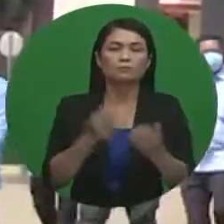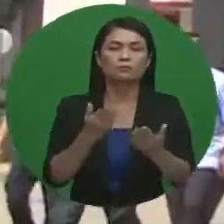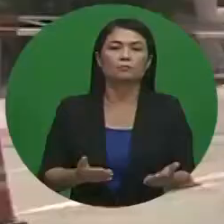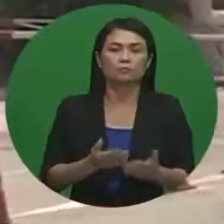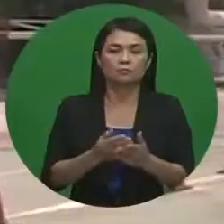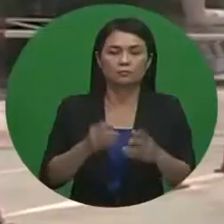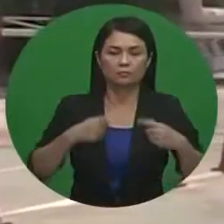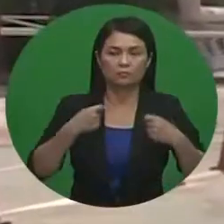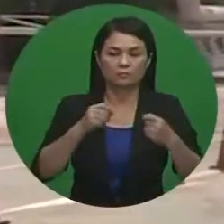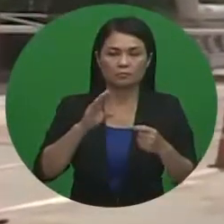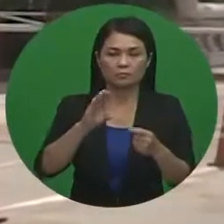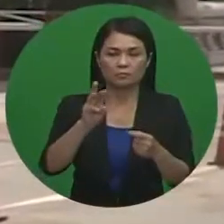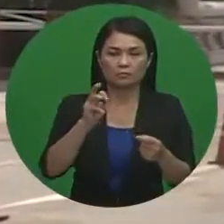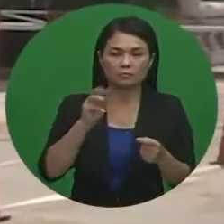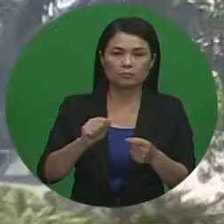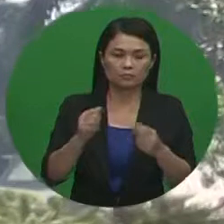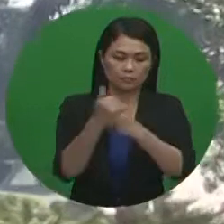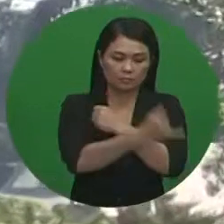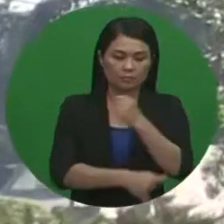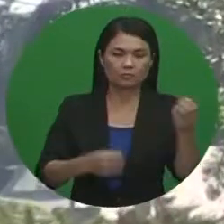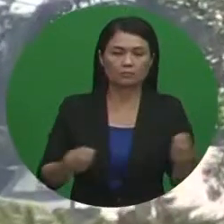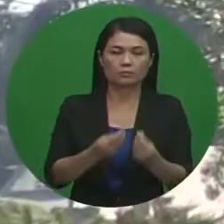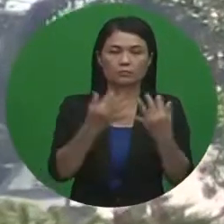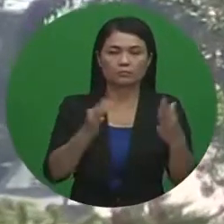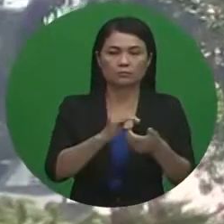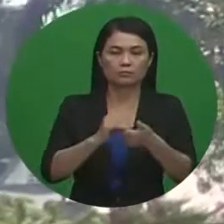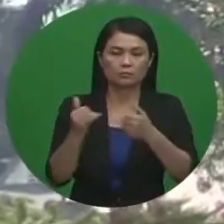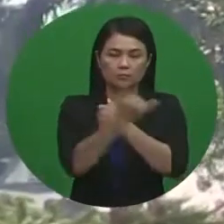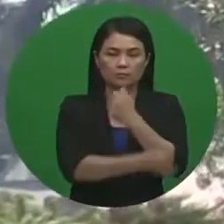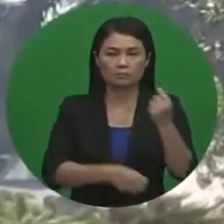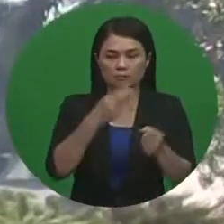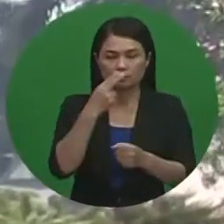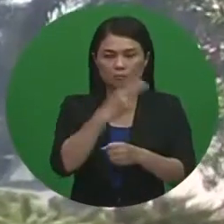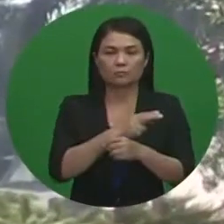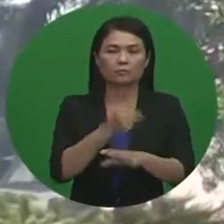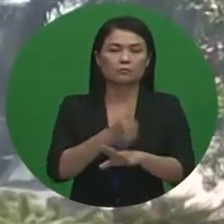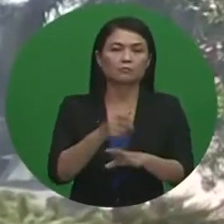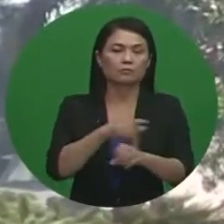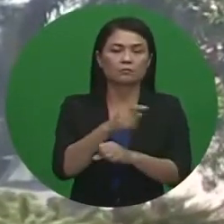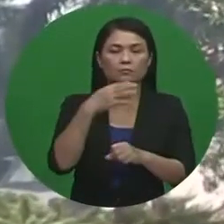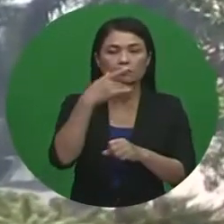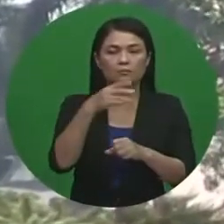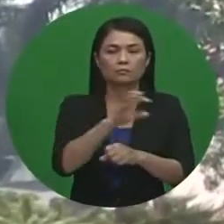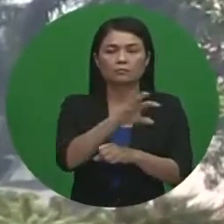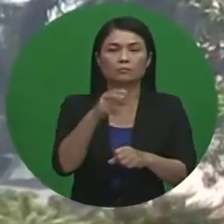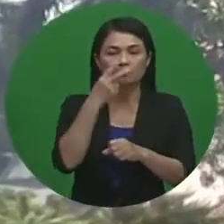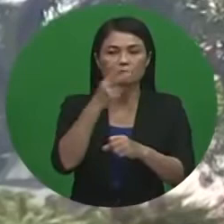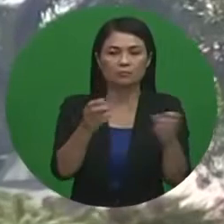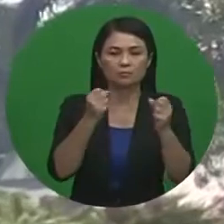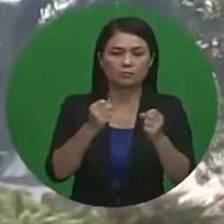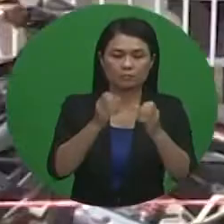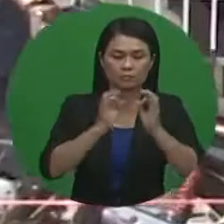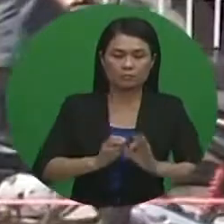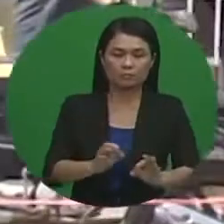ដោយវីរុសកូវីដ-19នៅតាមបណ្ដាប្រទេសជាច្រើនរួមទាំងប្រទេសវៀតណាមផងនោះអភិបាលខេត្តកំពតបានចុះពិនិត្យនិងពង្រឹងដាក់វិ